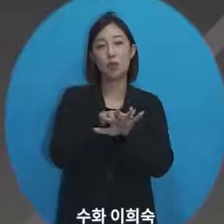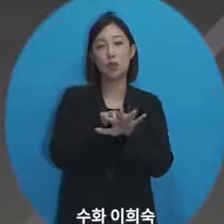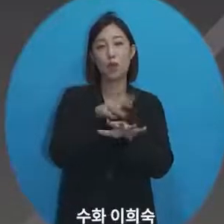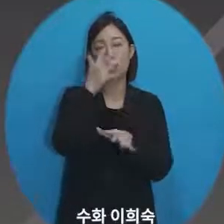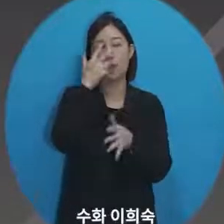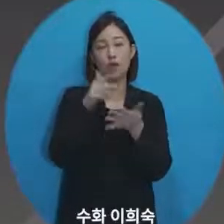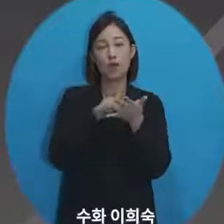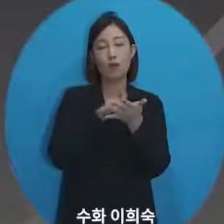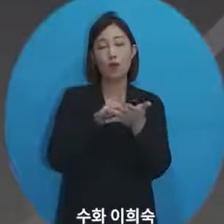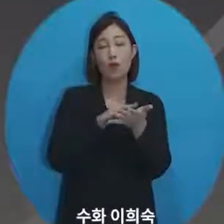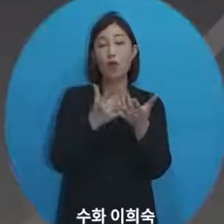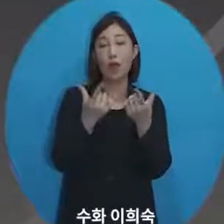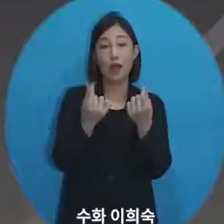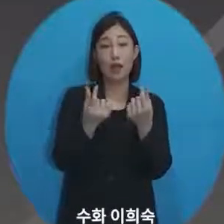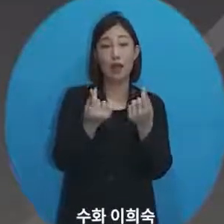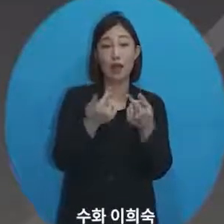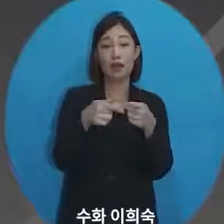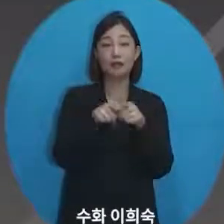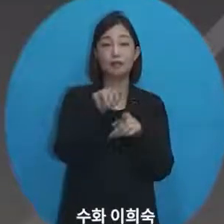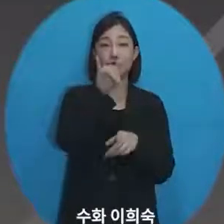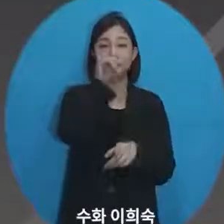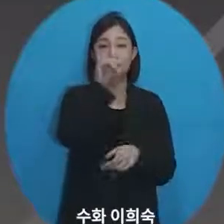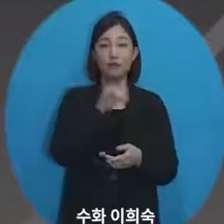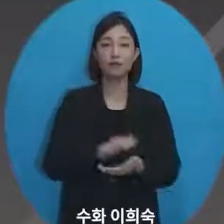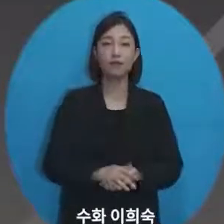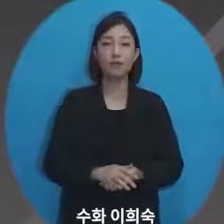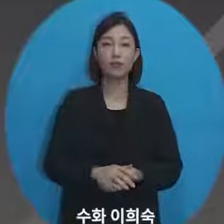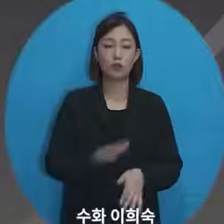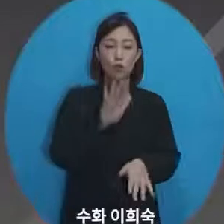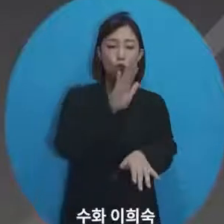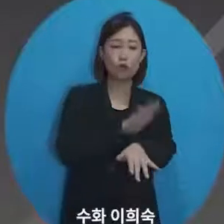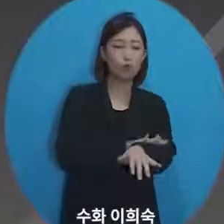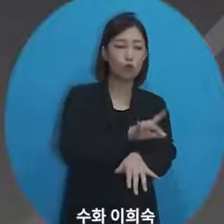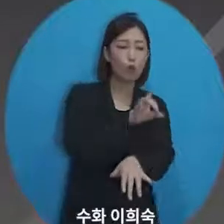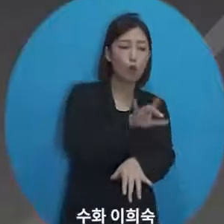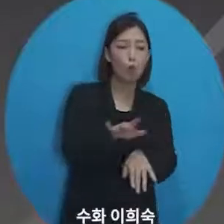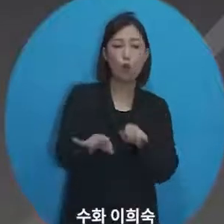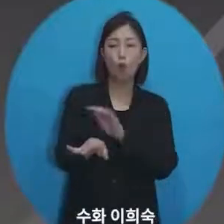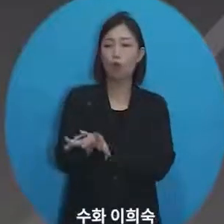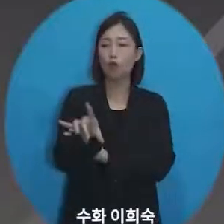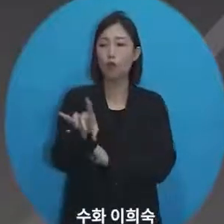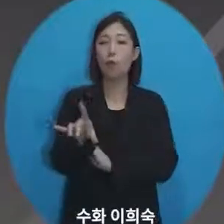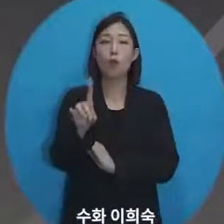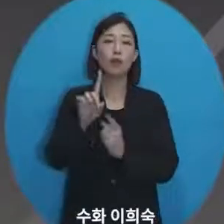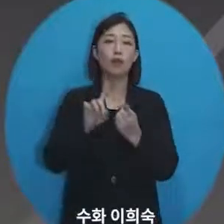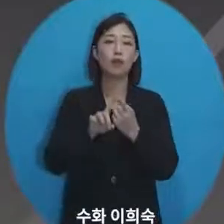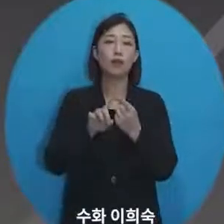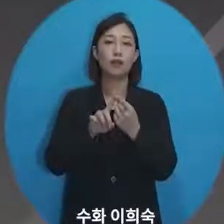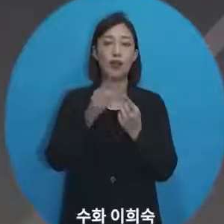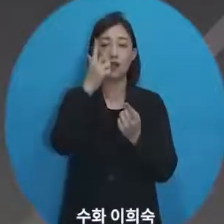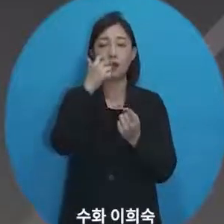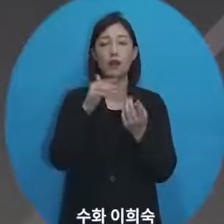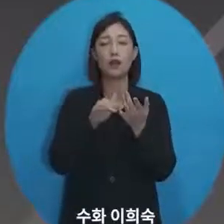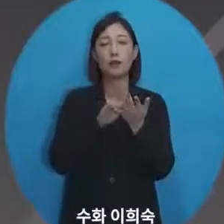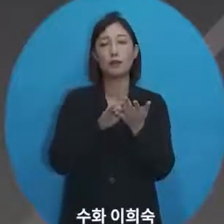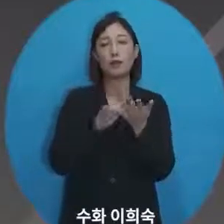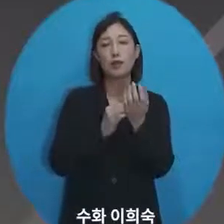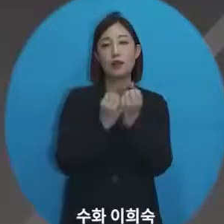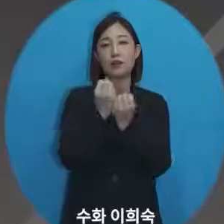왼쪽으로 가면 어떤 것이 있는지, 오른쪽으로 가면 어떤 것이 있는지를 점자로 설명을 해주고 있습니다.